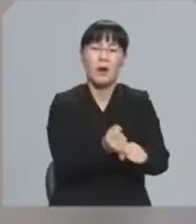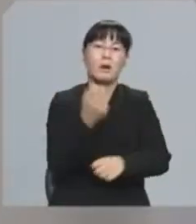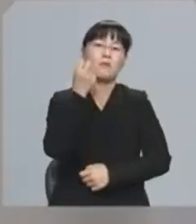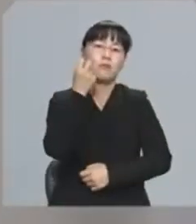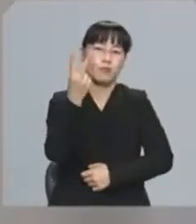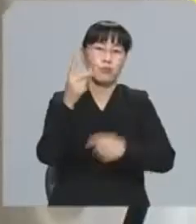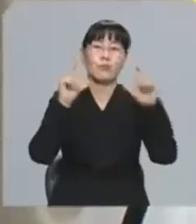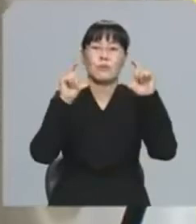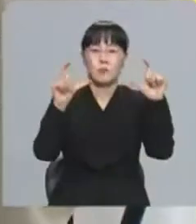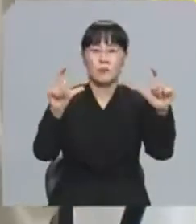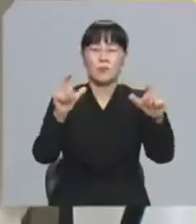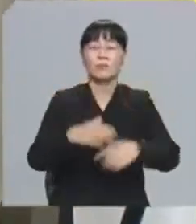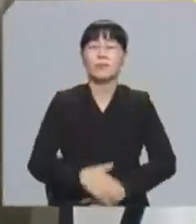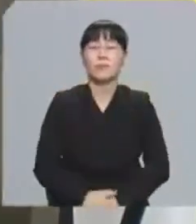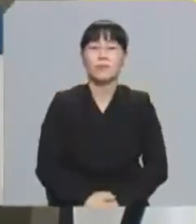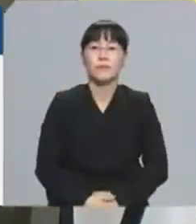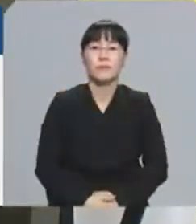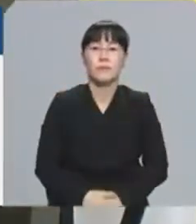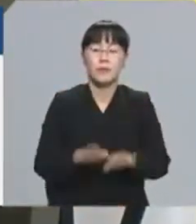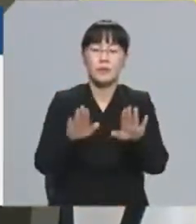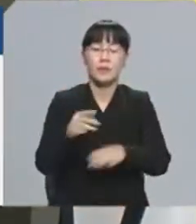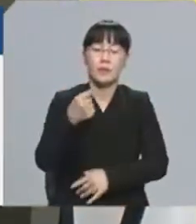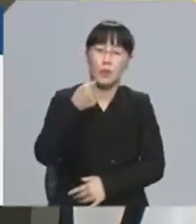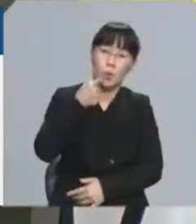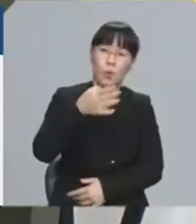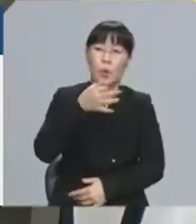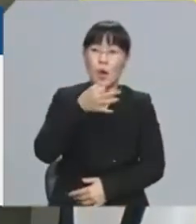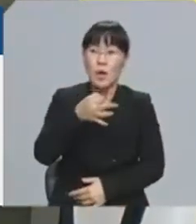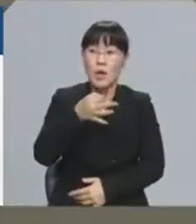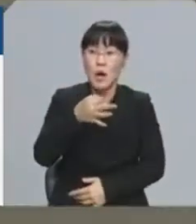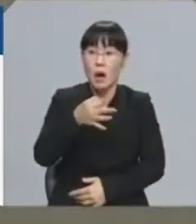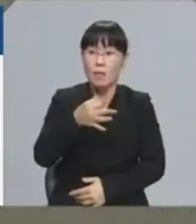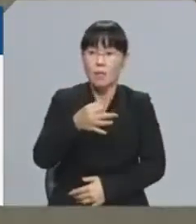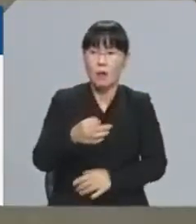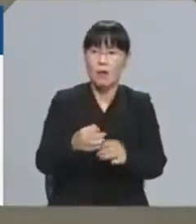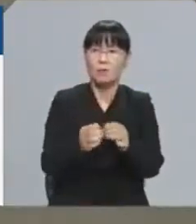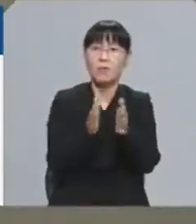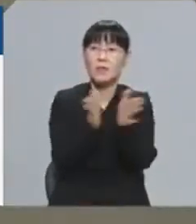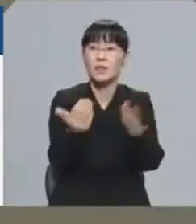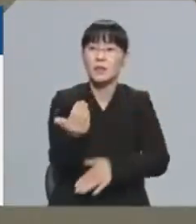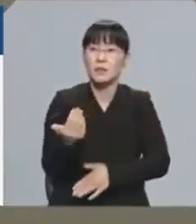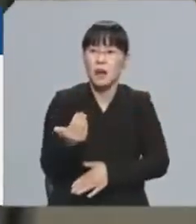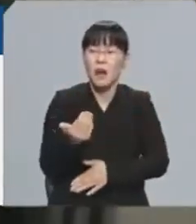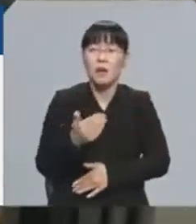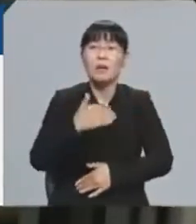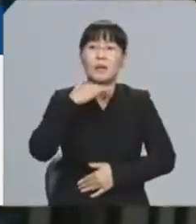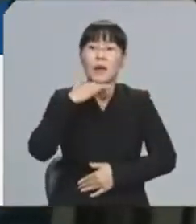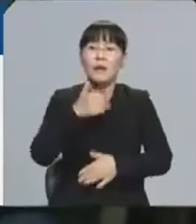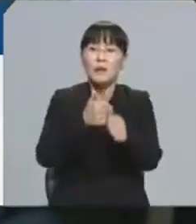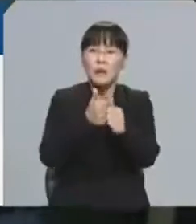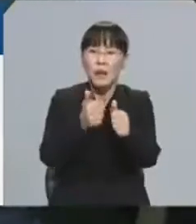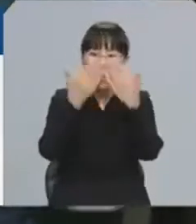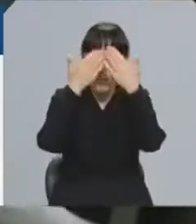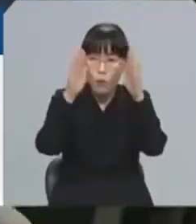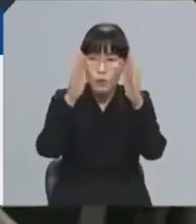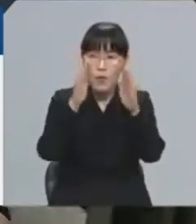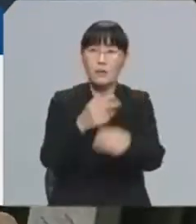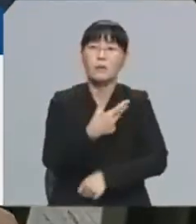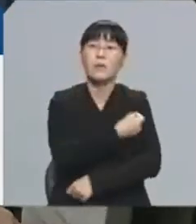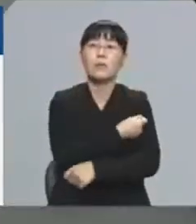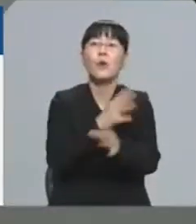발령됐습니다. 본격적인 인플루엔자 유행이 시작되기 전에 대상자별 무료 접종 가능 시기를